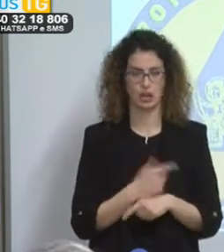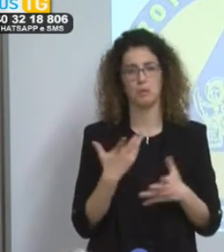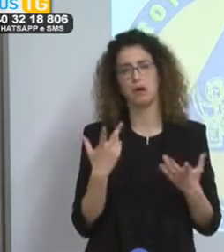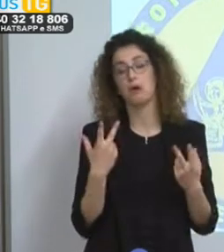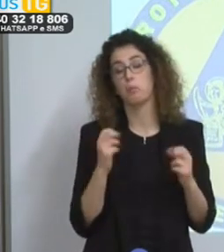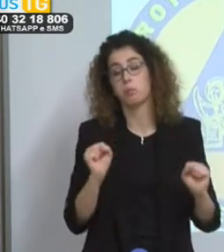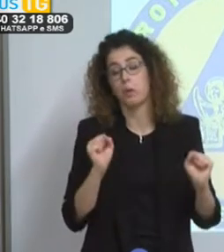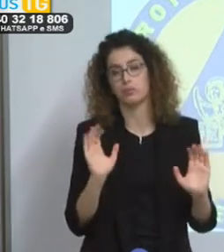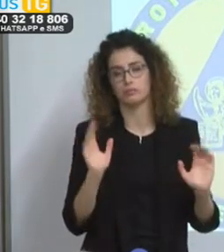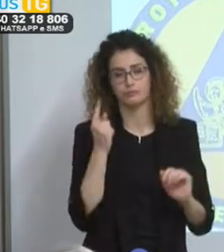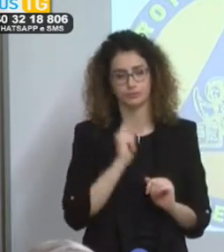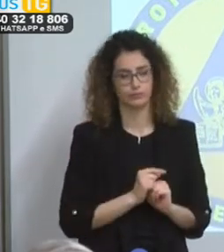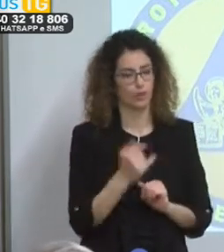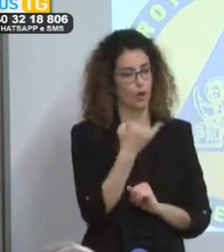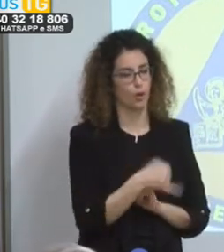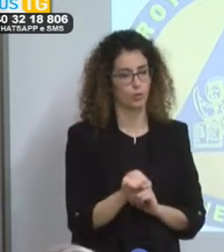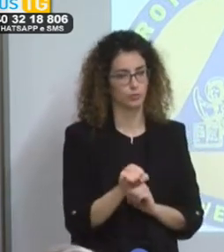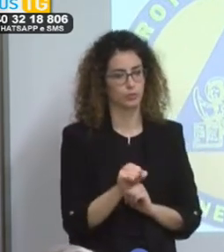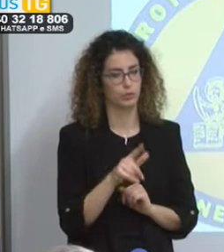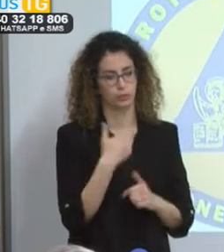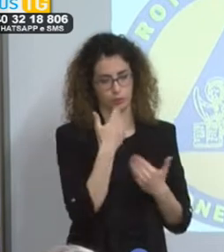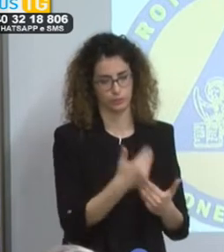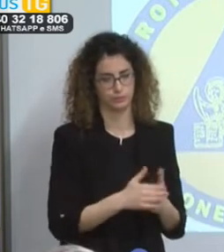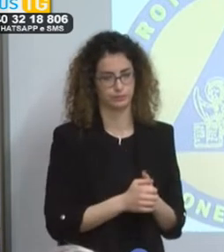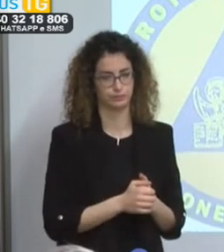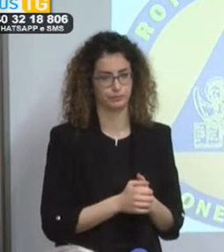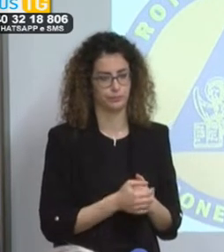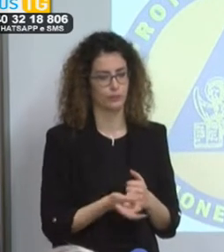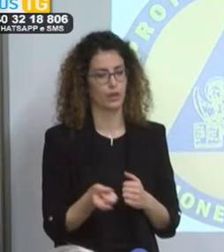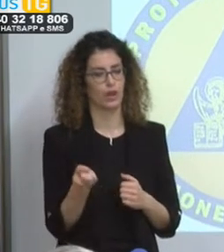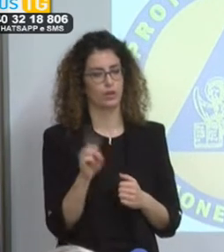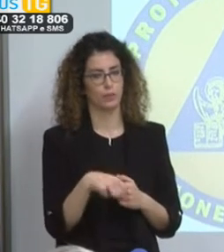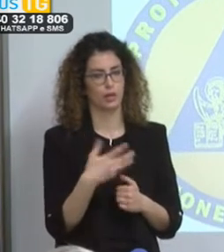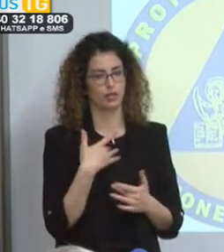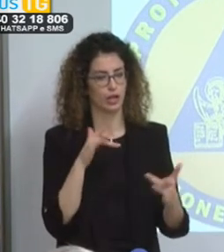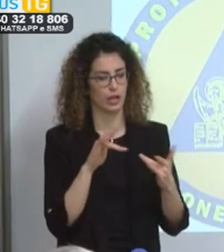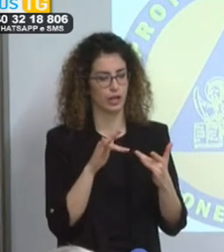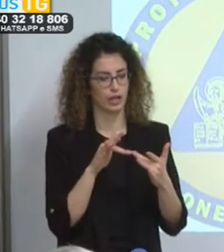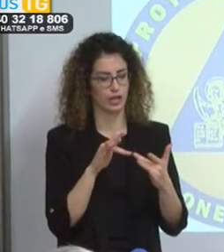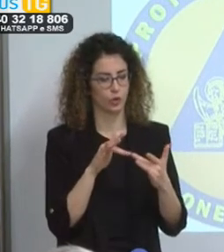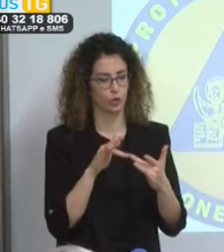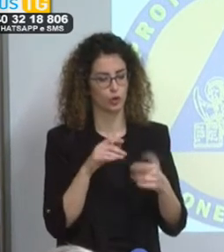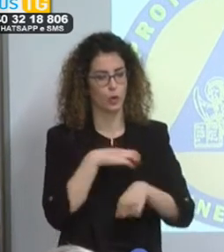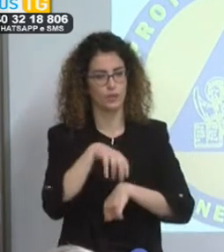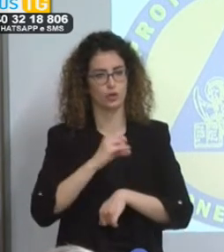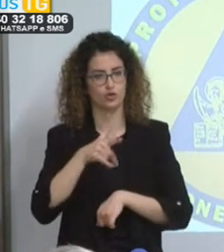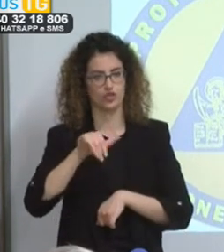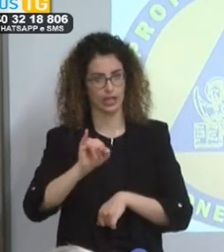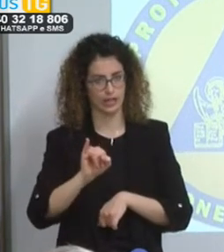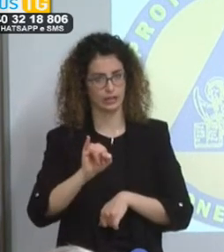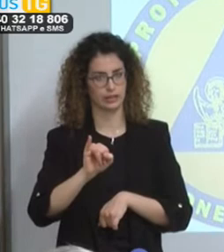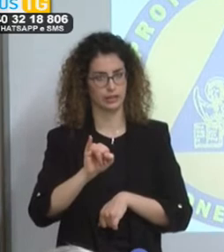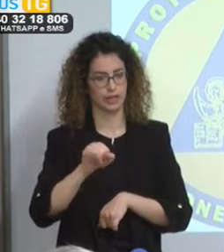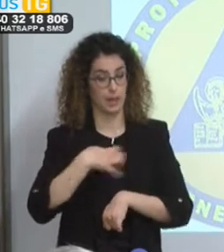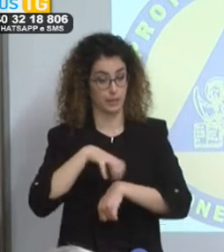l'ultima considerazione poi la ringrazio. Visto che domani lei ha l'incontro con il ministro Giorgetti e appunto a questo